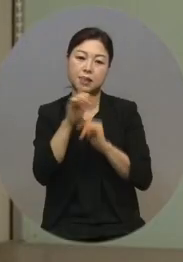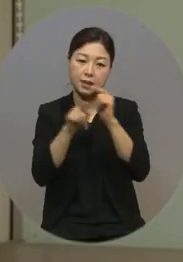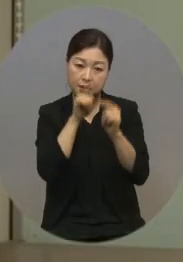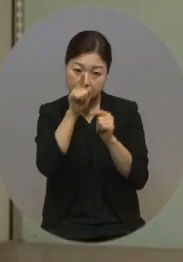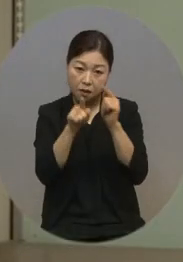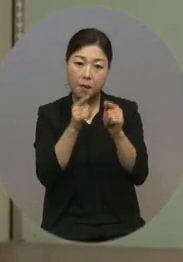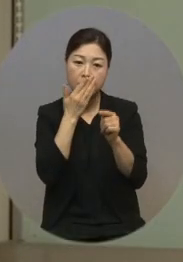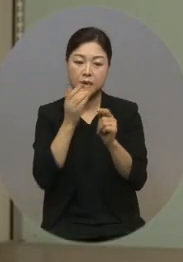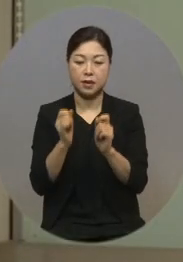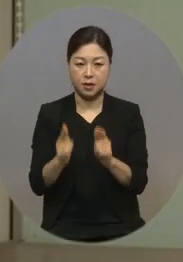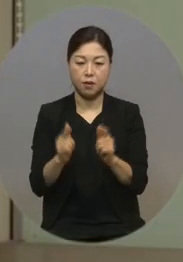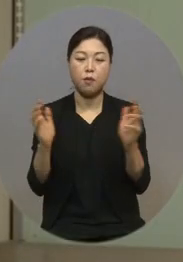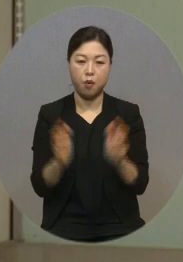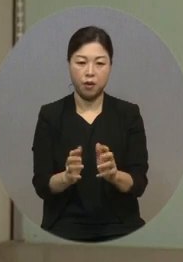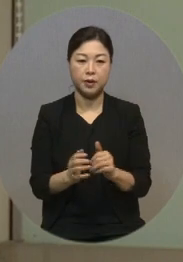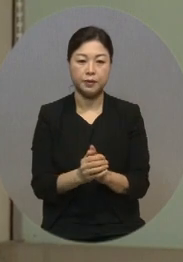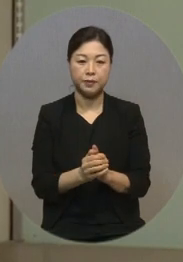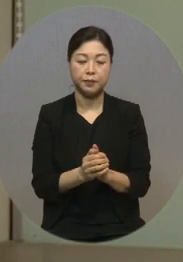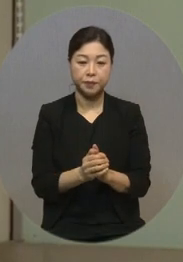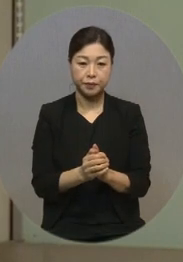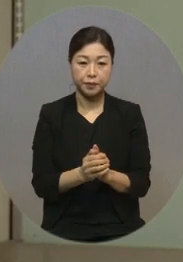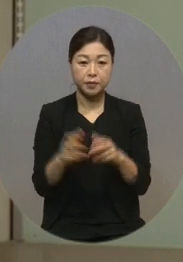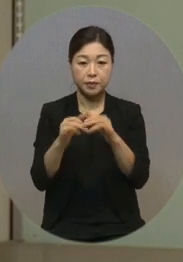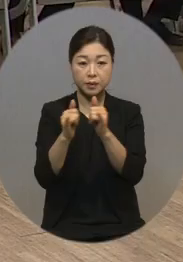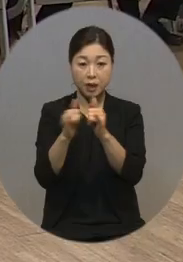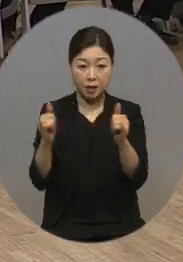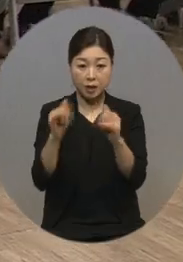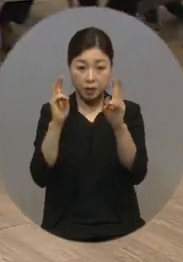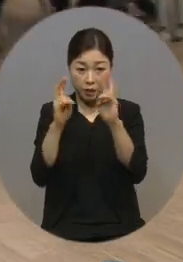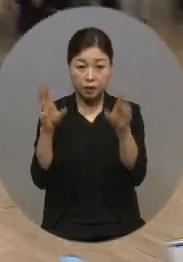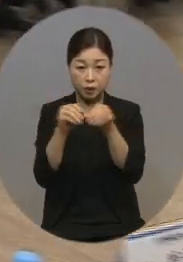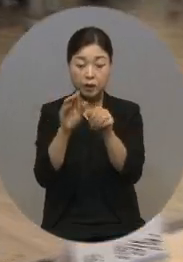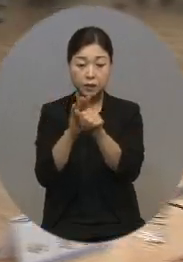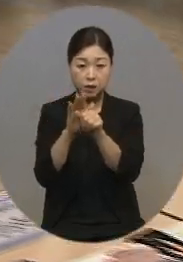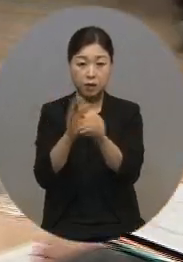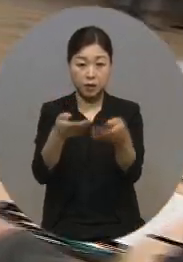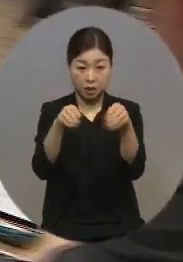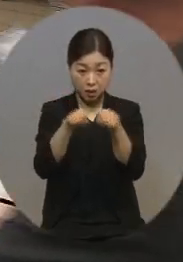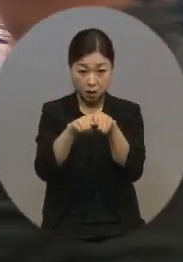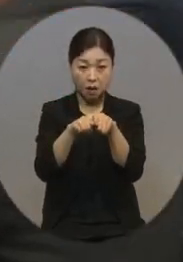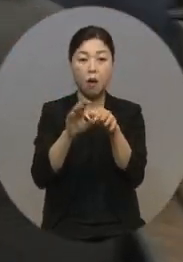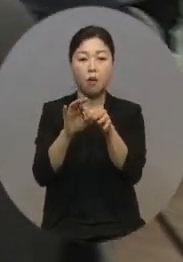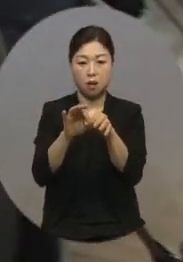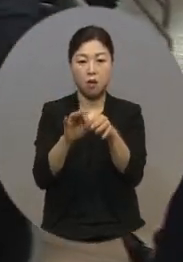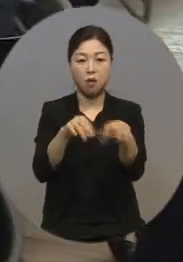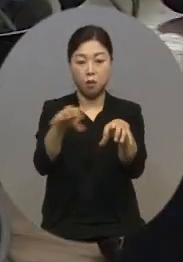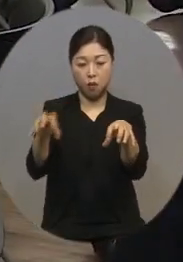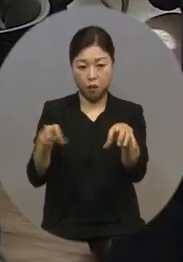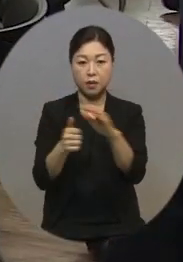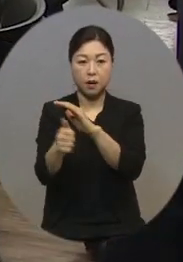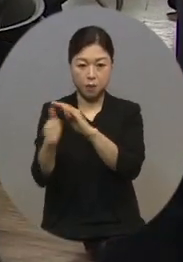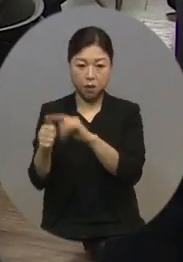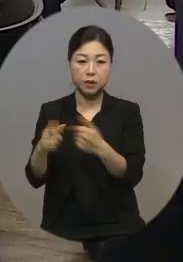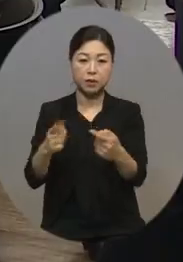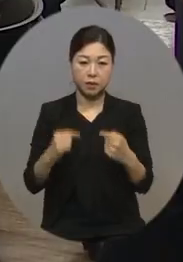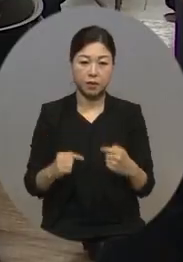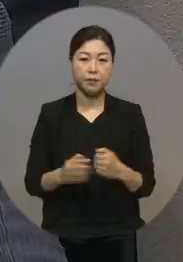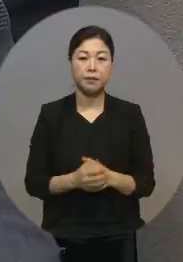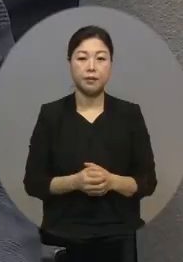국민권익위원회가 주관하는 자리로 장애인기업 종합지원센터 등 관계기관과 장애인기업 대표들이